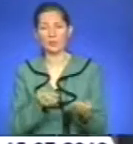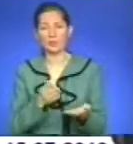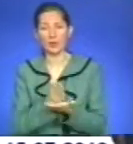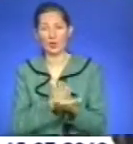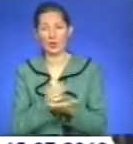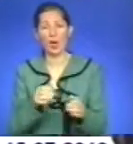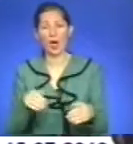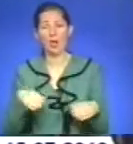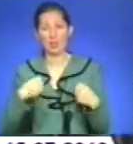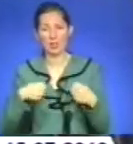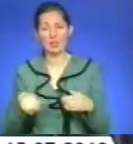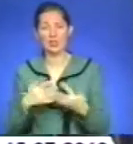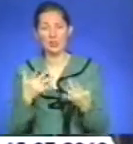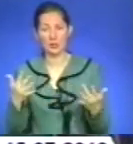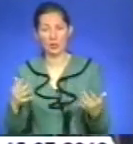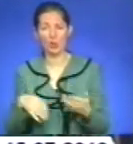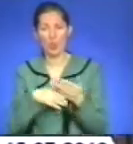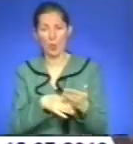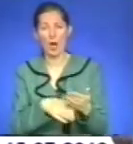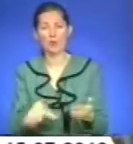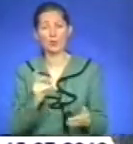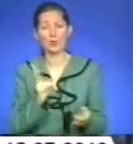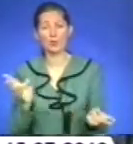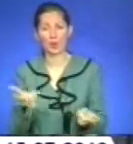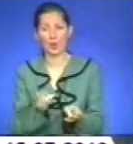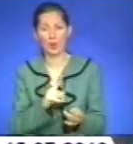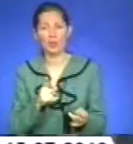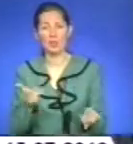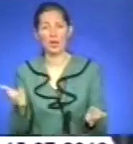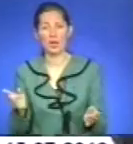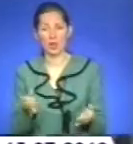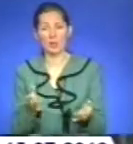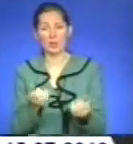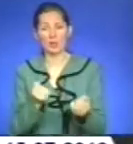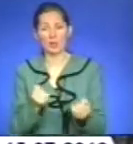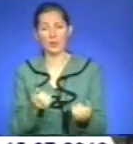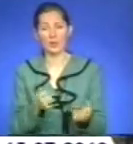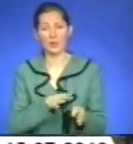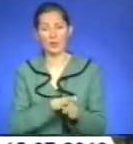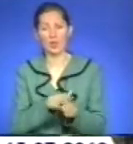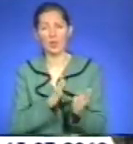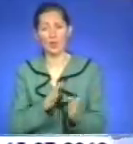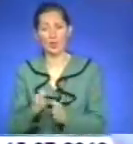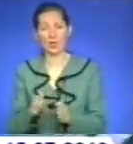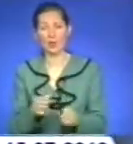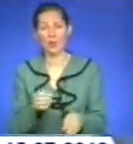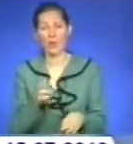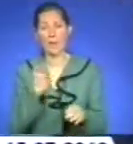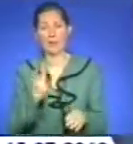допомога. За належний рівень громадського порядку священнослужителі подякували тернопільським правоохоронцям.